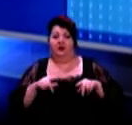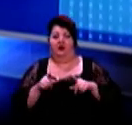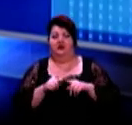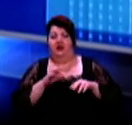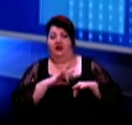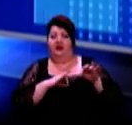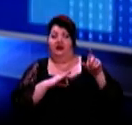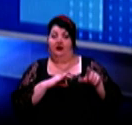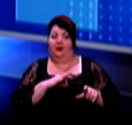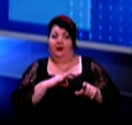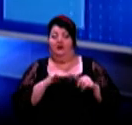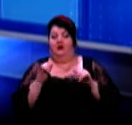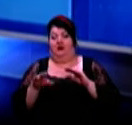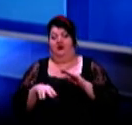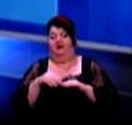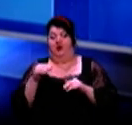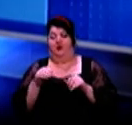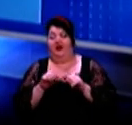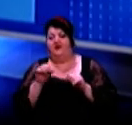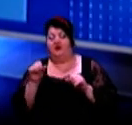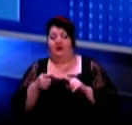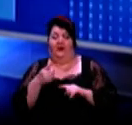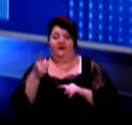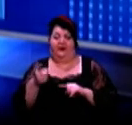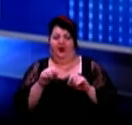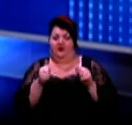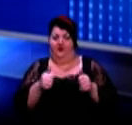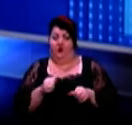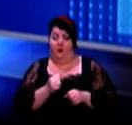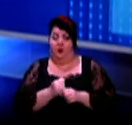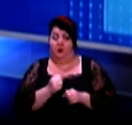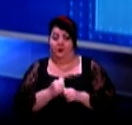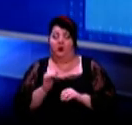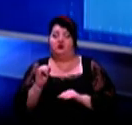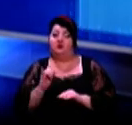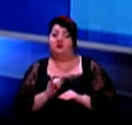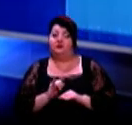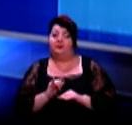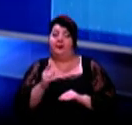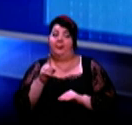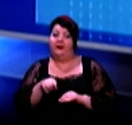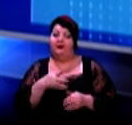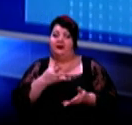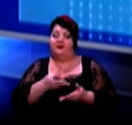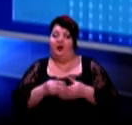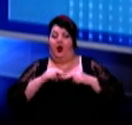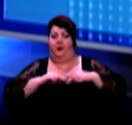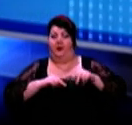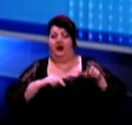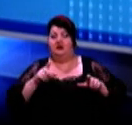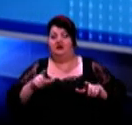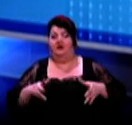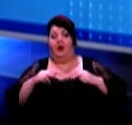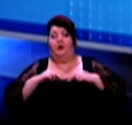чи працювати віддалено, зараз вибрали виключно віддалену форму роботи і тих своїх працівників, які